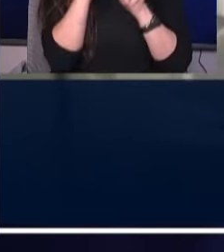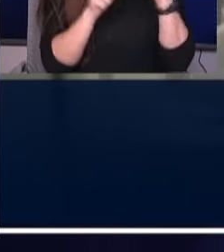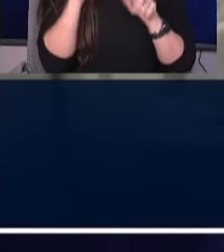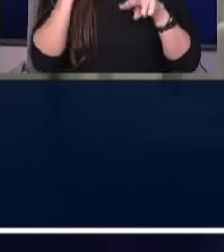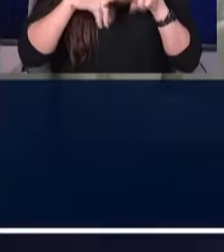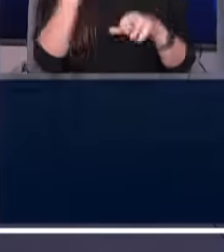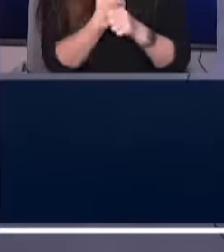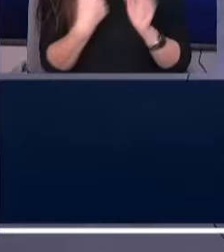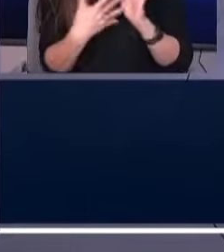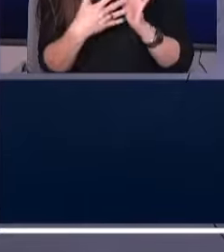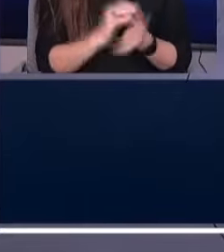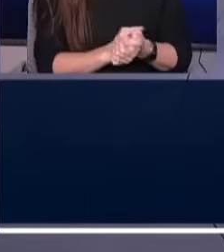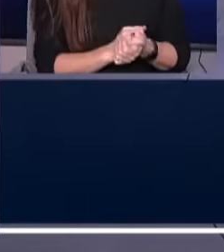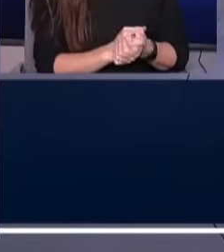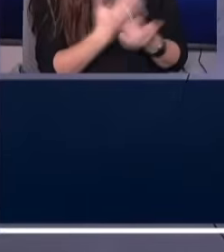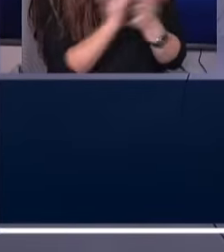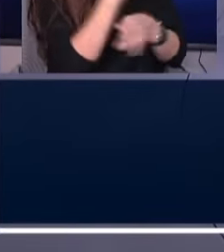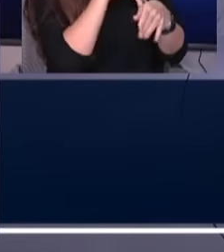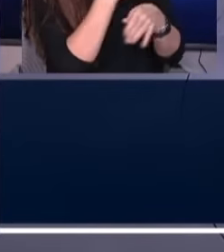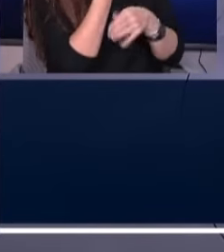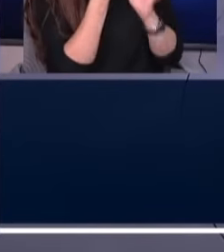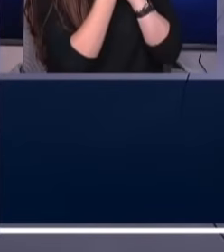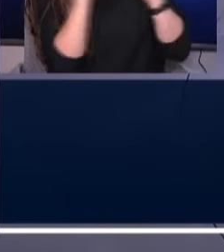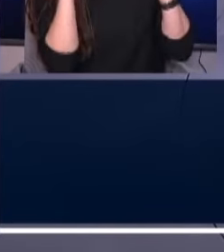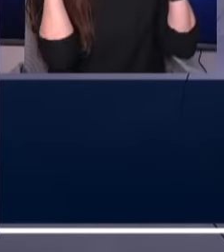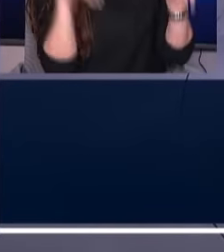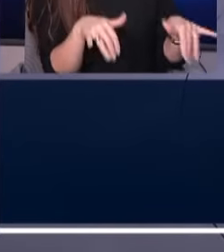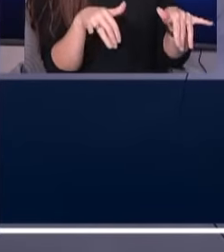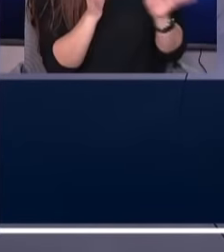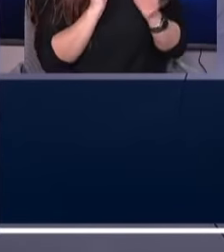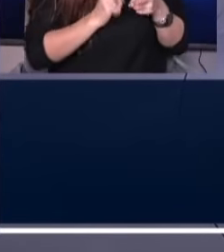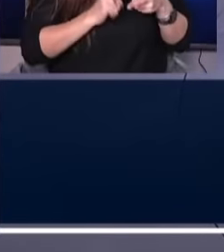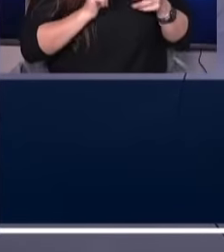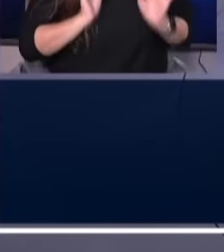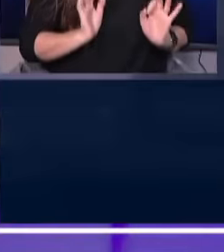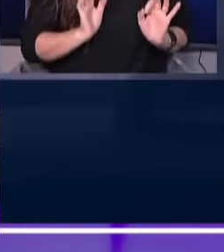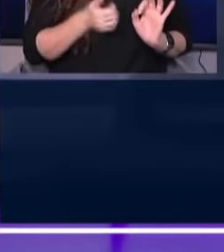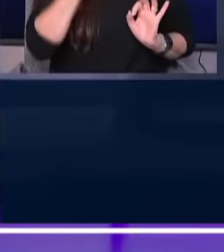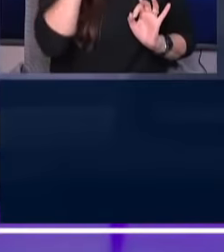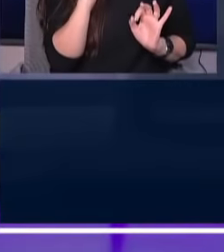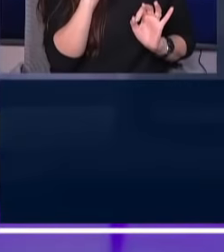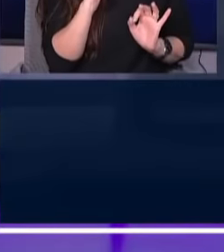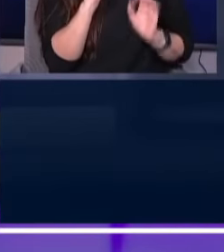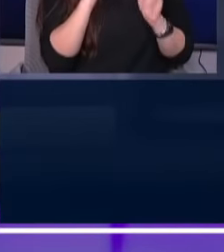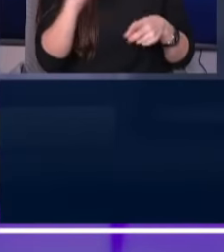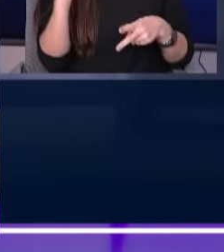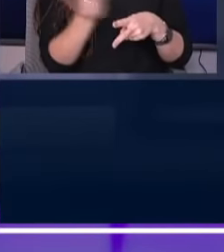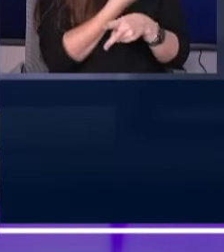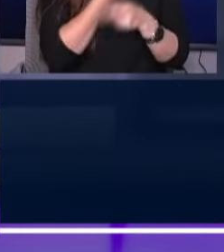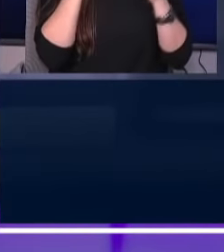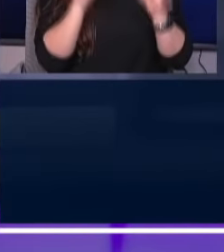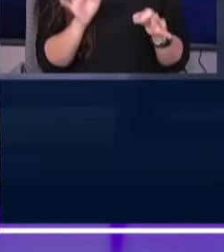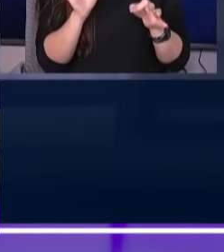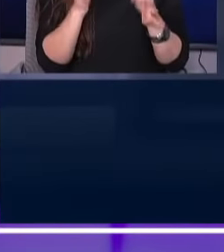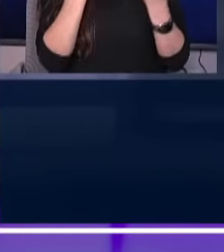בדיקות. עדכנו על כמעט 19 אלף מאומתים אתמול, אבל השבוע אנחנו נצטרך להתרגל למציאות שבה המספרים לא ברורים,